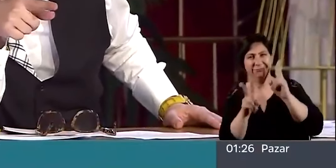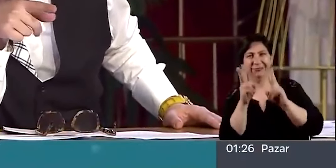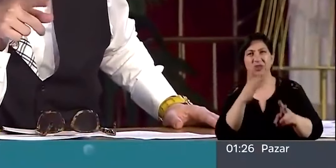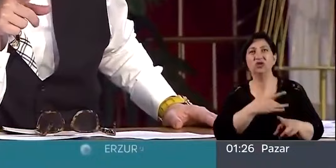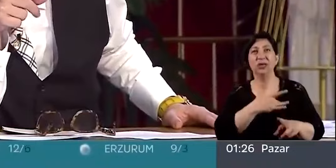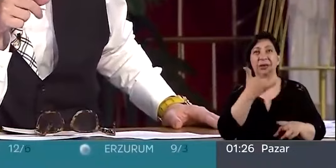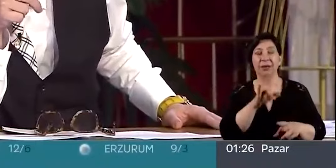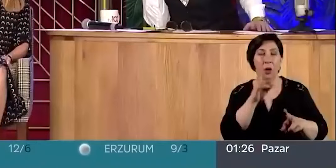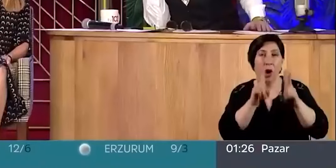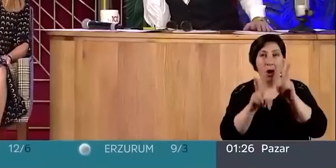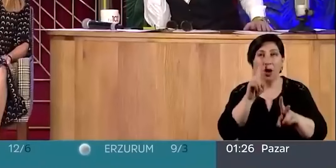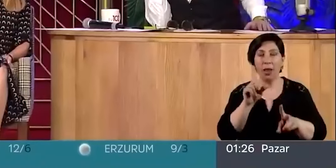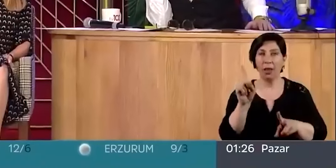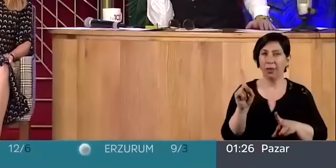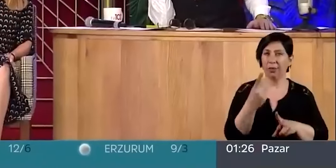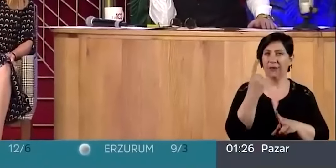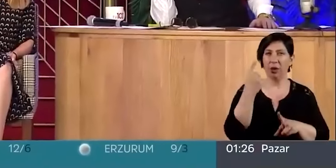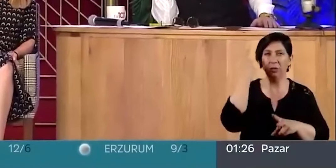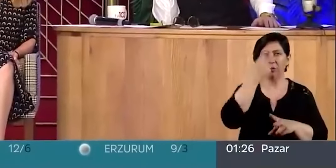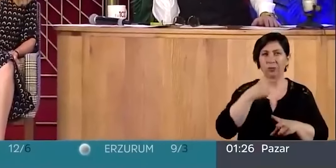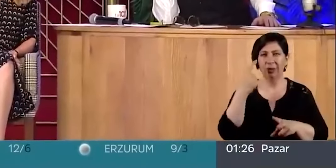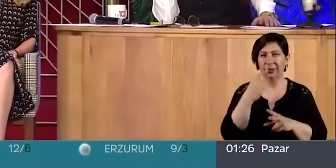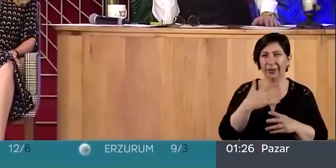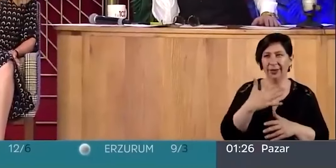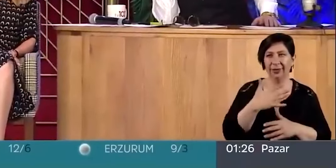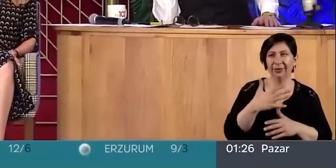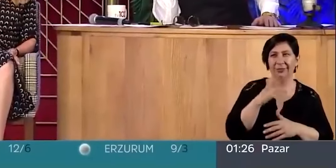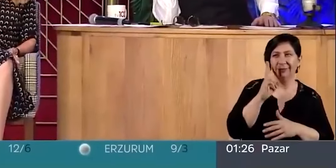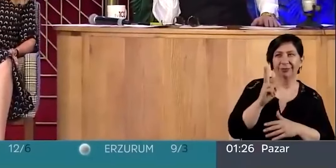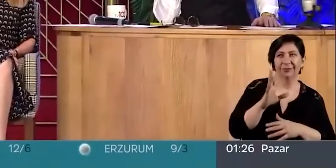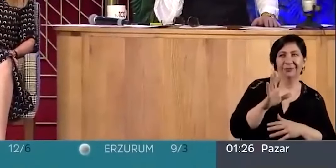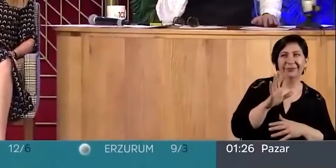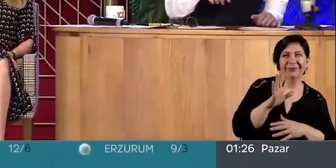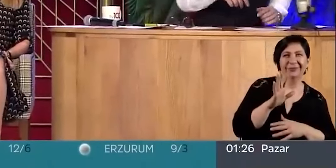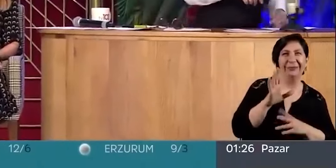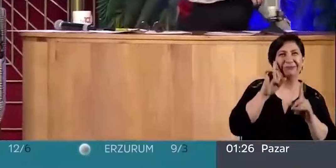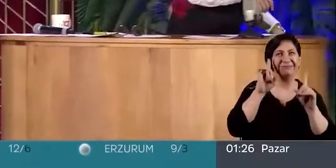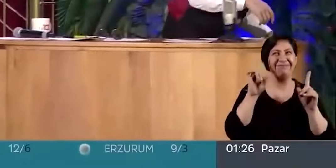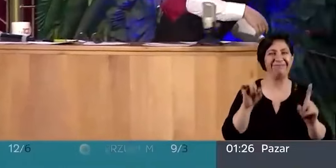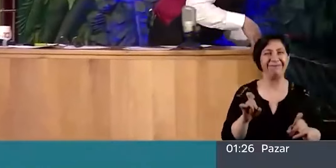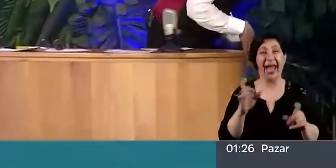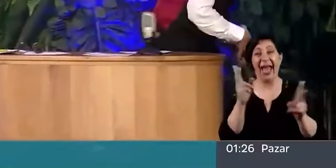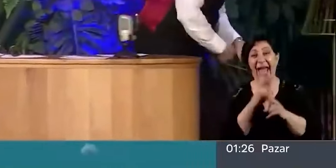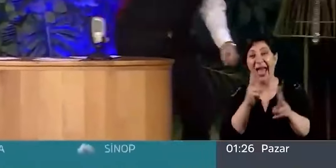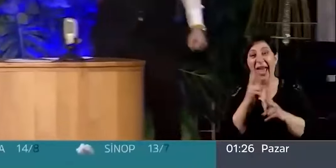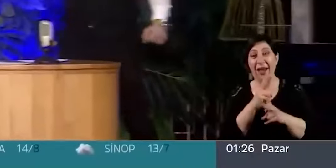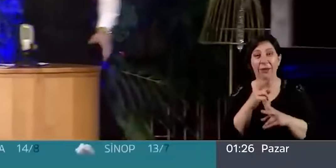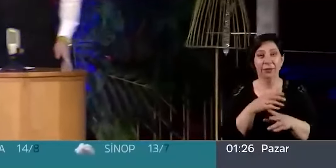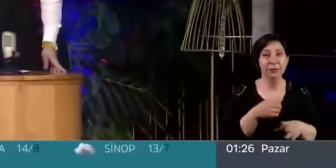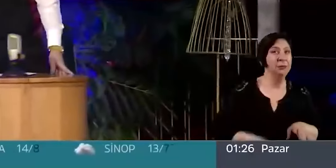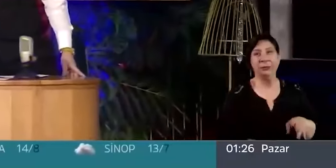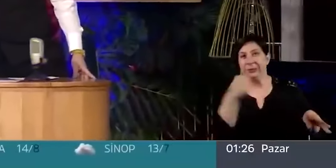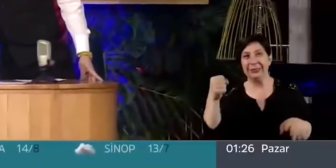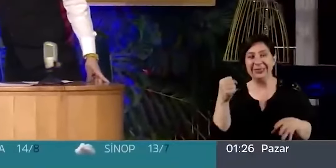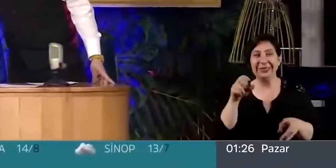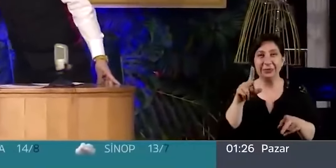canlı programlarda ilk defa onların yüzünde endişe gördüm. Ben de şey hissiyat uyandım. Yani hakikaten ha derken şuradan